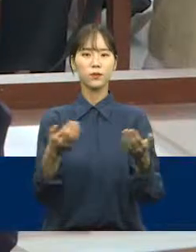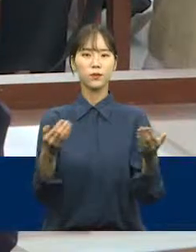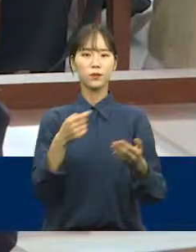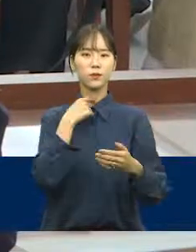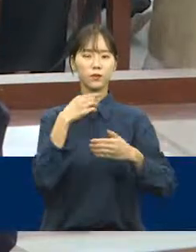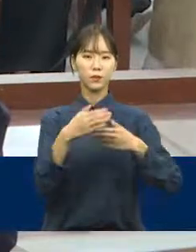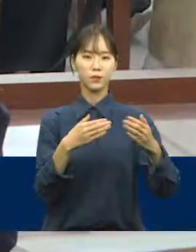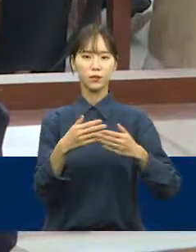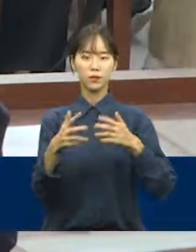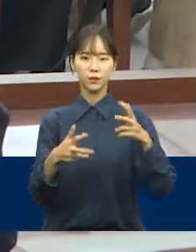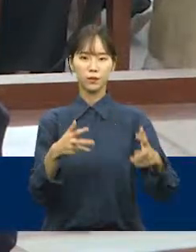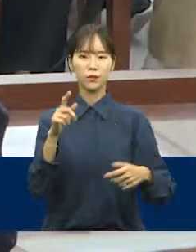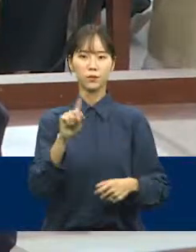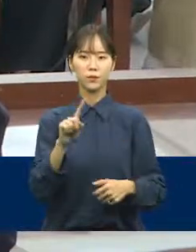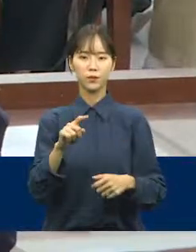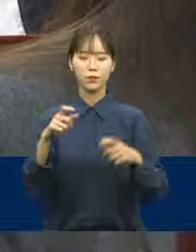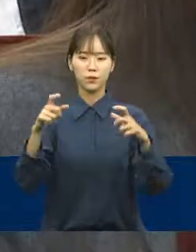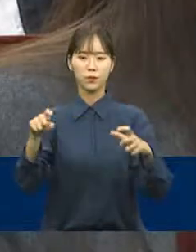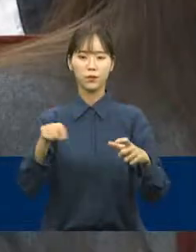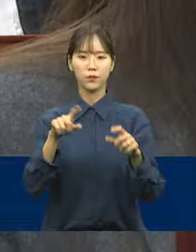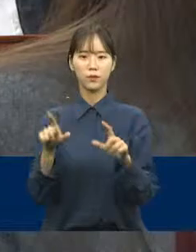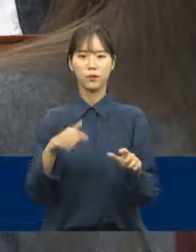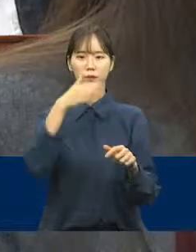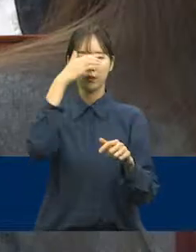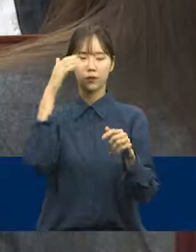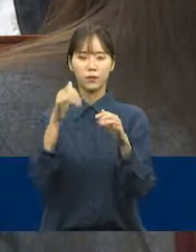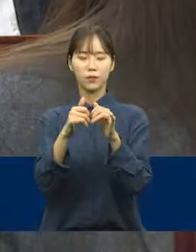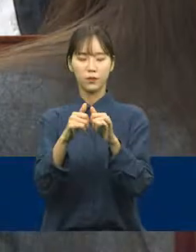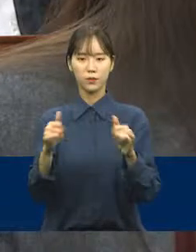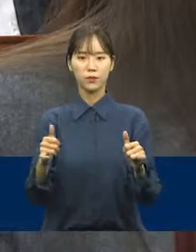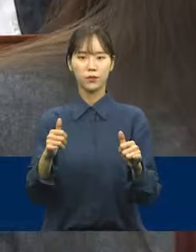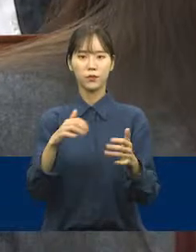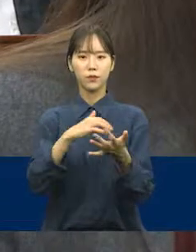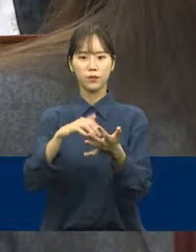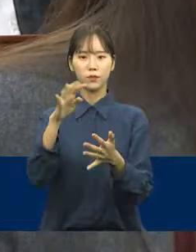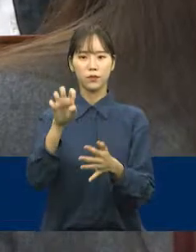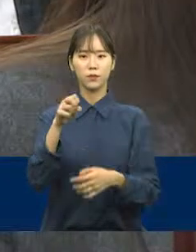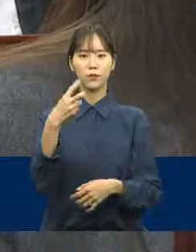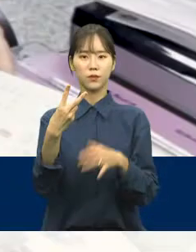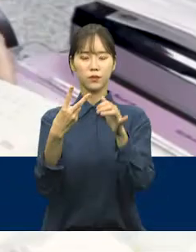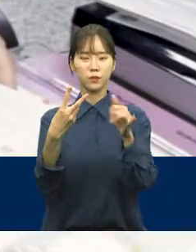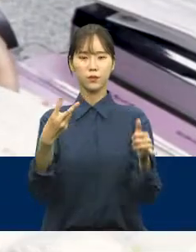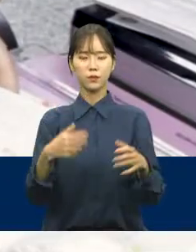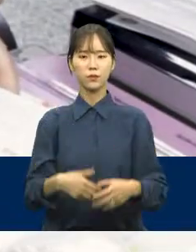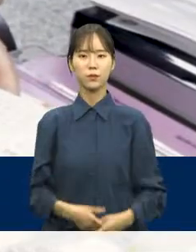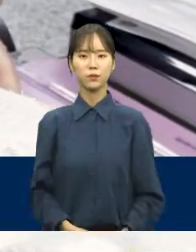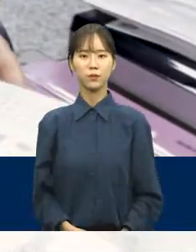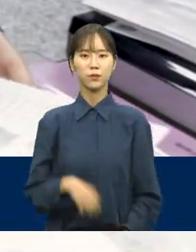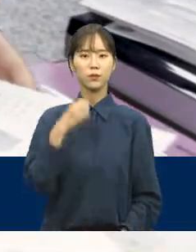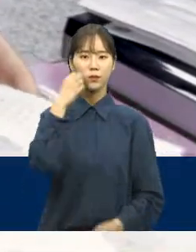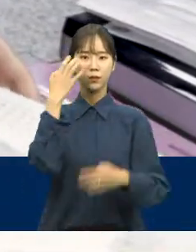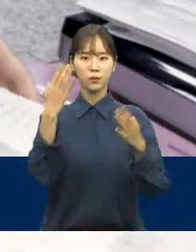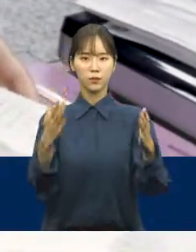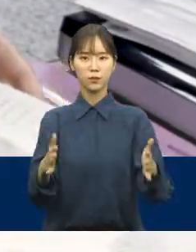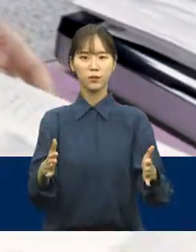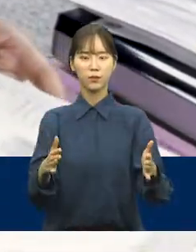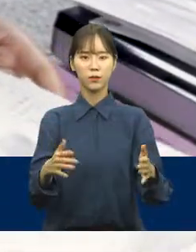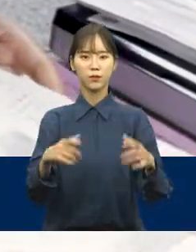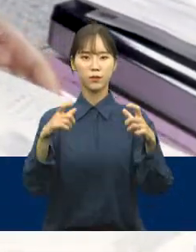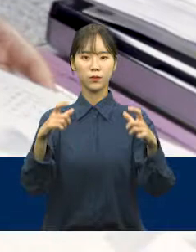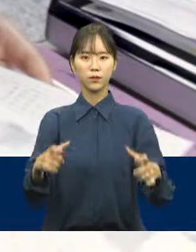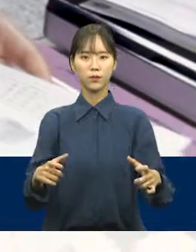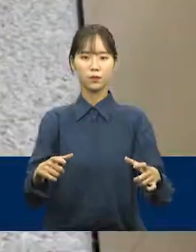직무 체험 사업에는 지역에 거주하는 청년 42명이 참여했으며 참여자들은 8월 14일까지 약